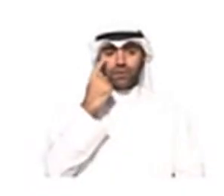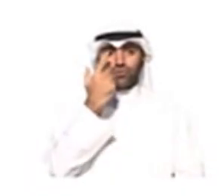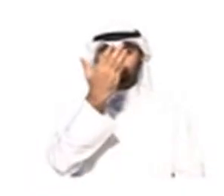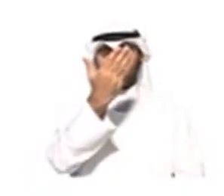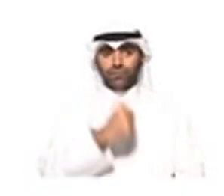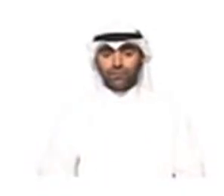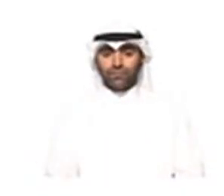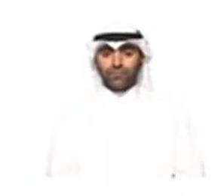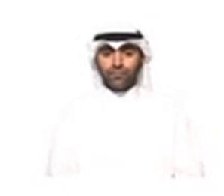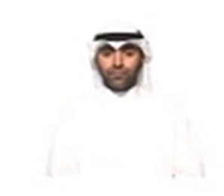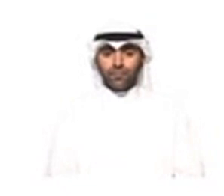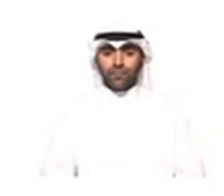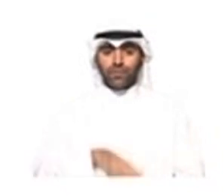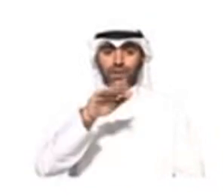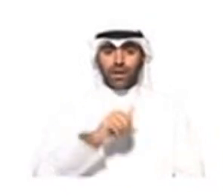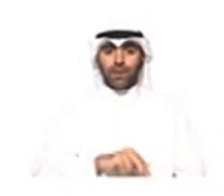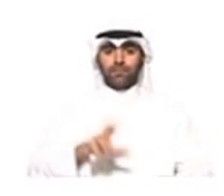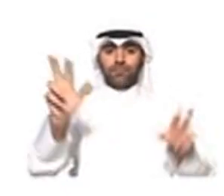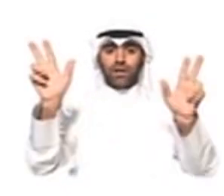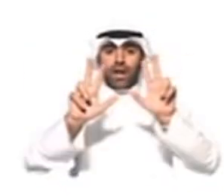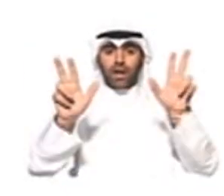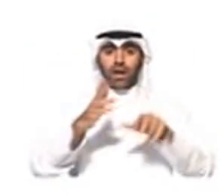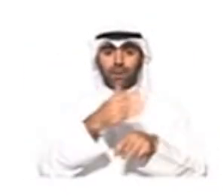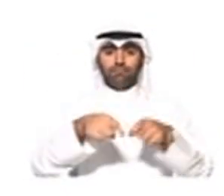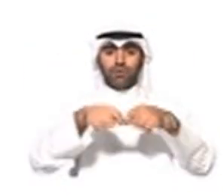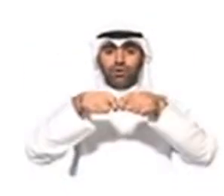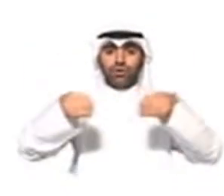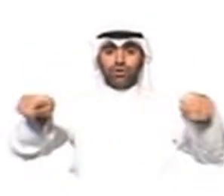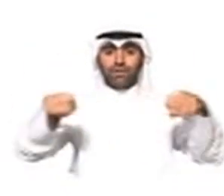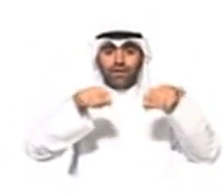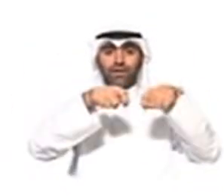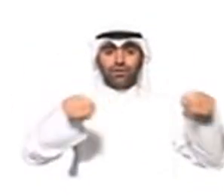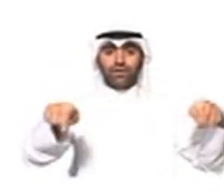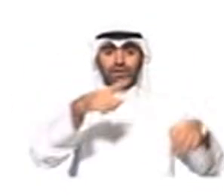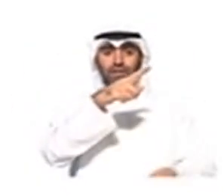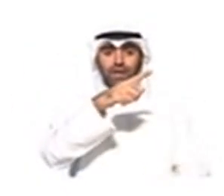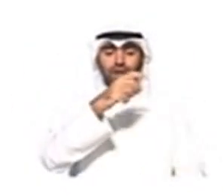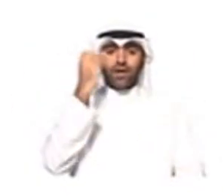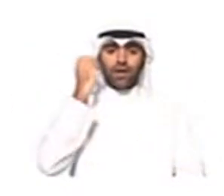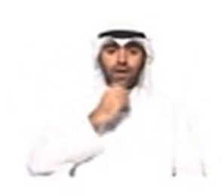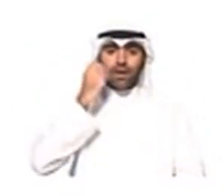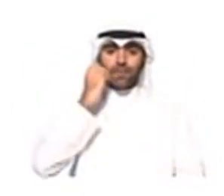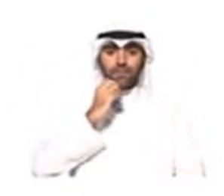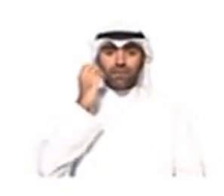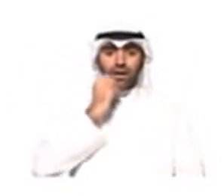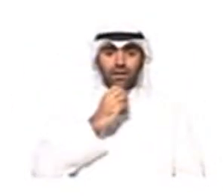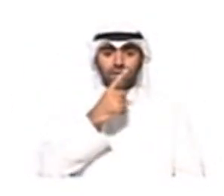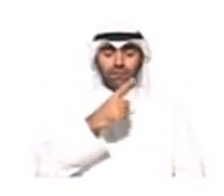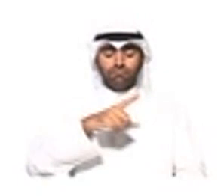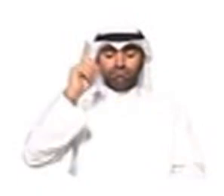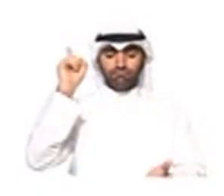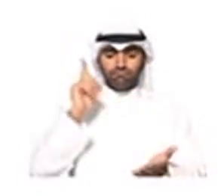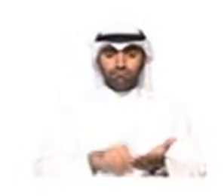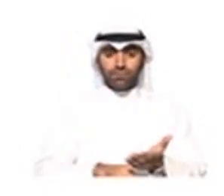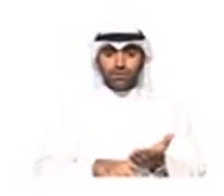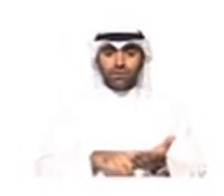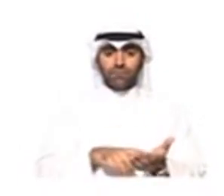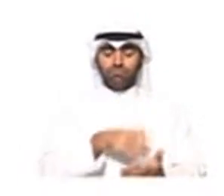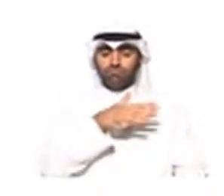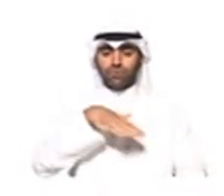أفردت وسائل الإعلام الإماراتية بكافة قطاعاتها مرئية مسموعة ومقروعة، إضافة للإعلام